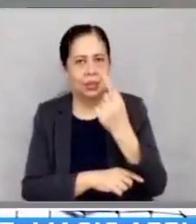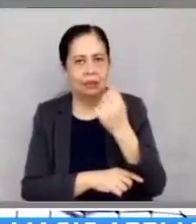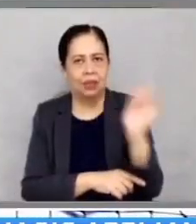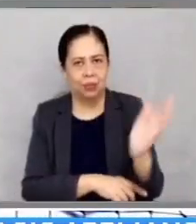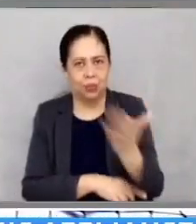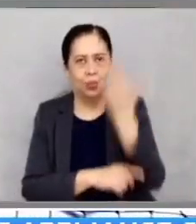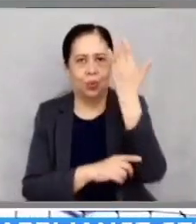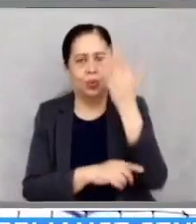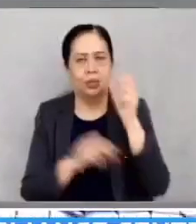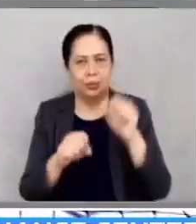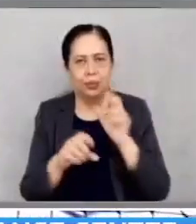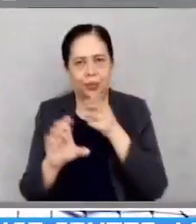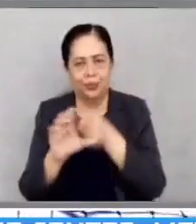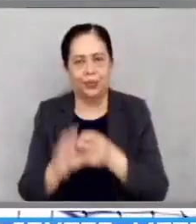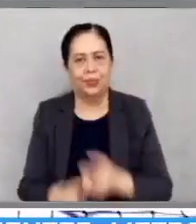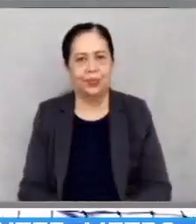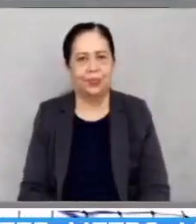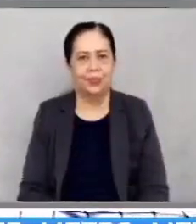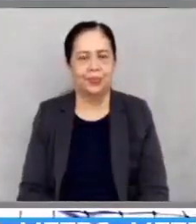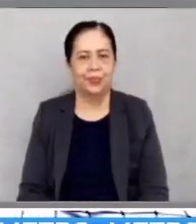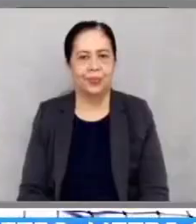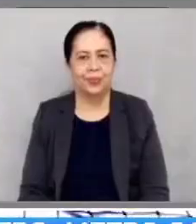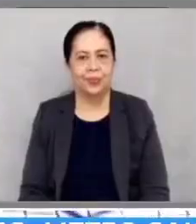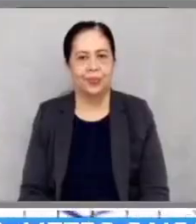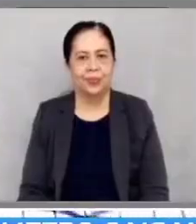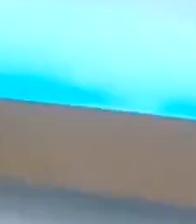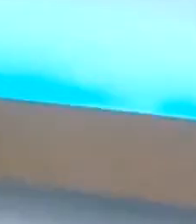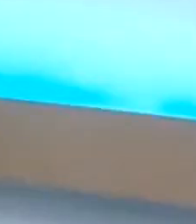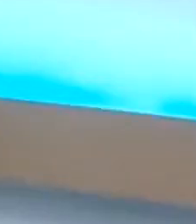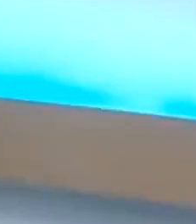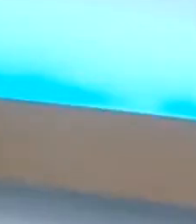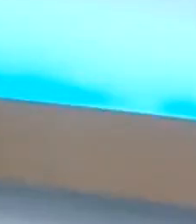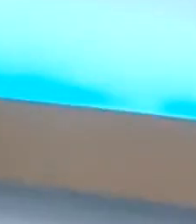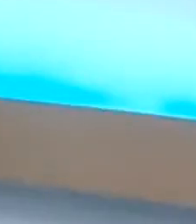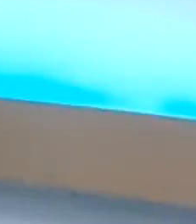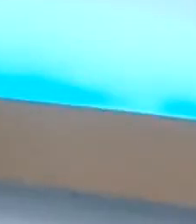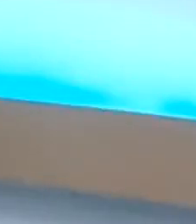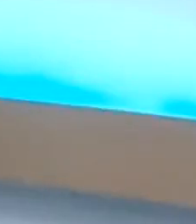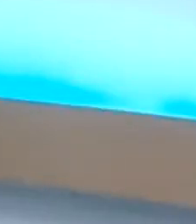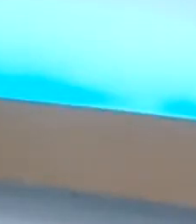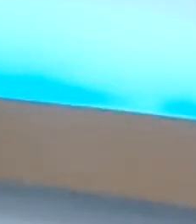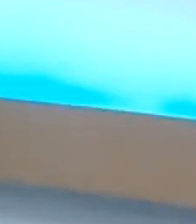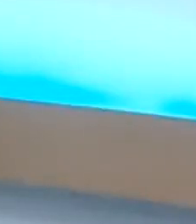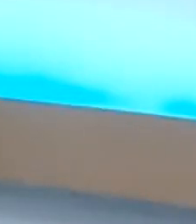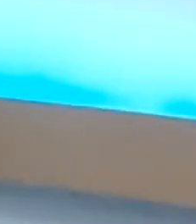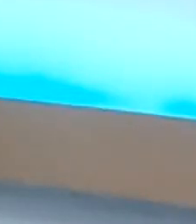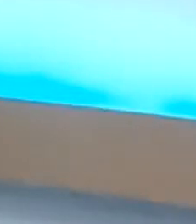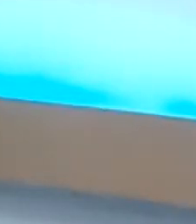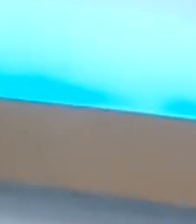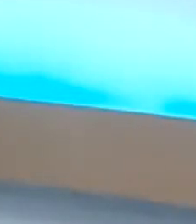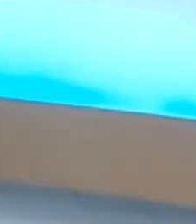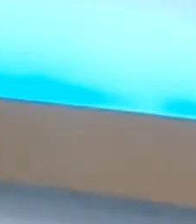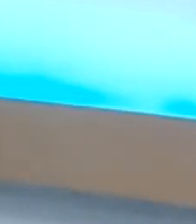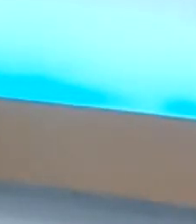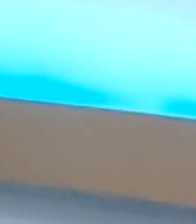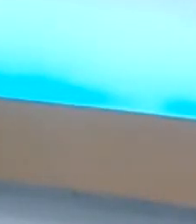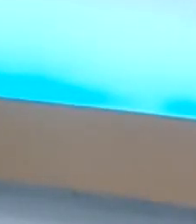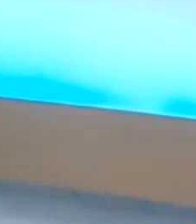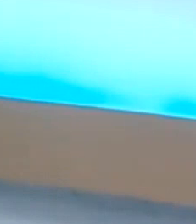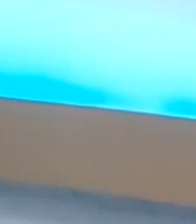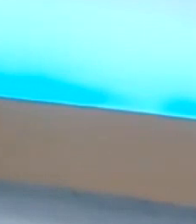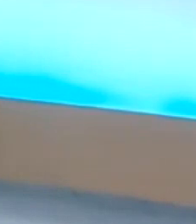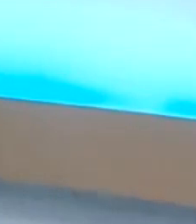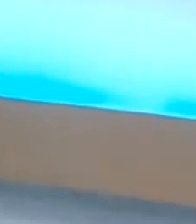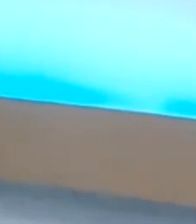Nandal, nagbabalita para sa GMA Integrated News. Maging updated po sa mga maiinit na balita, maaaring mapanood ang